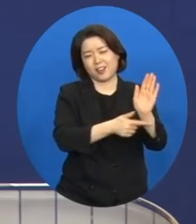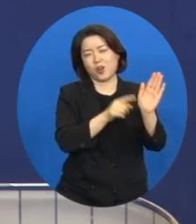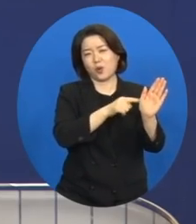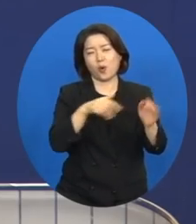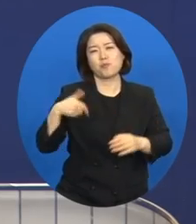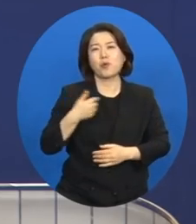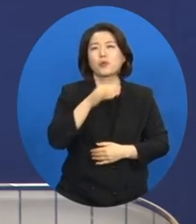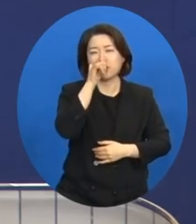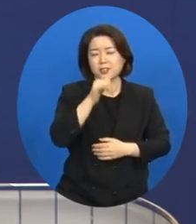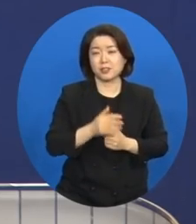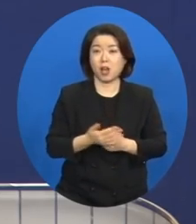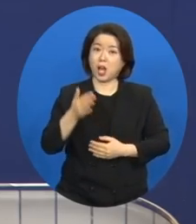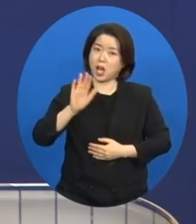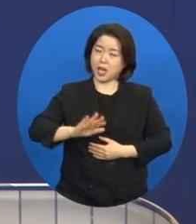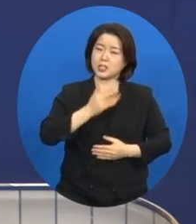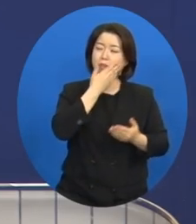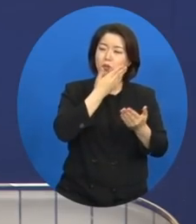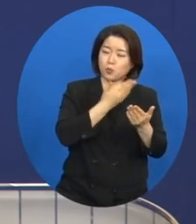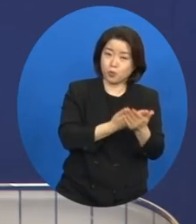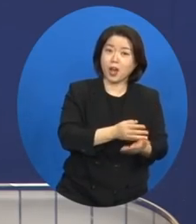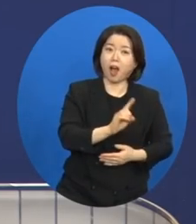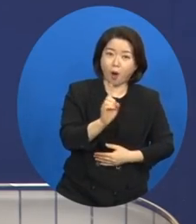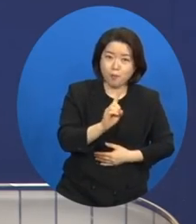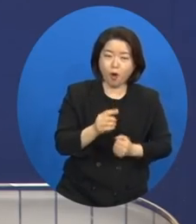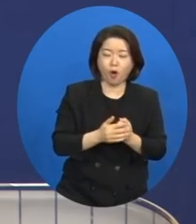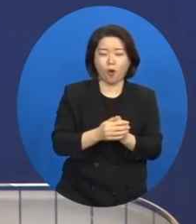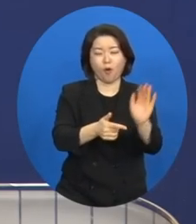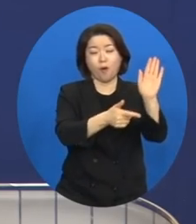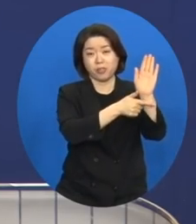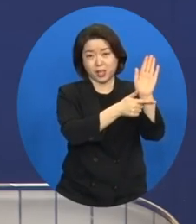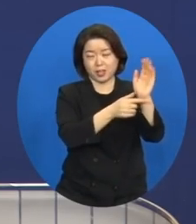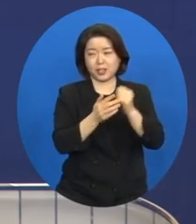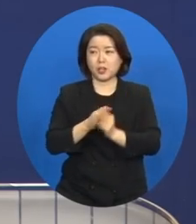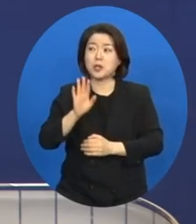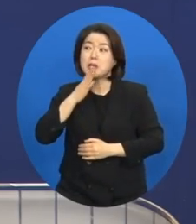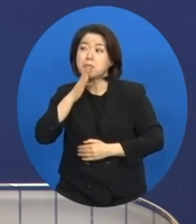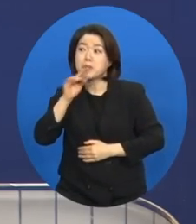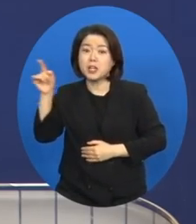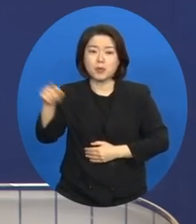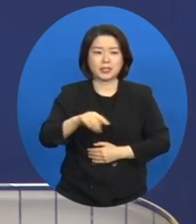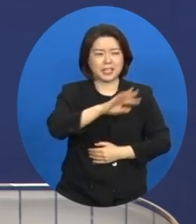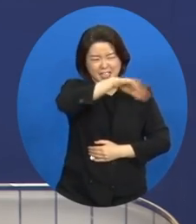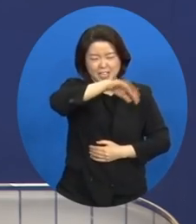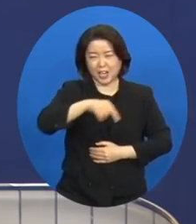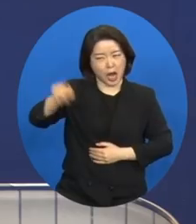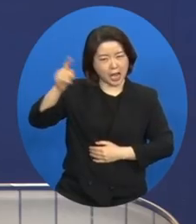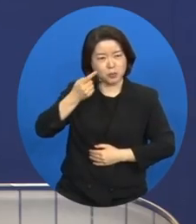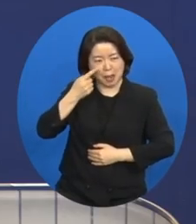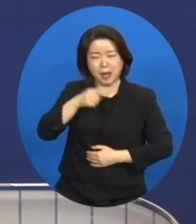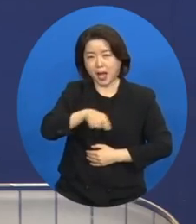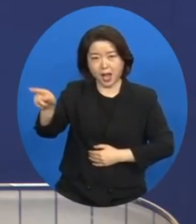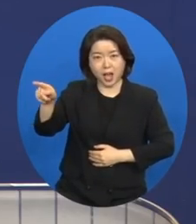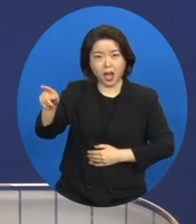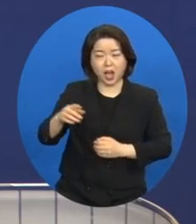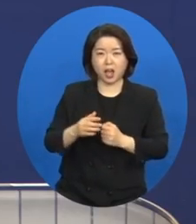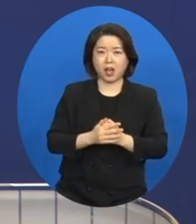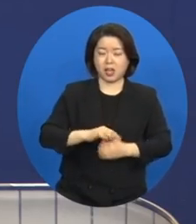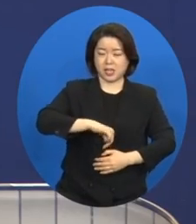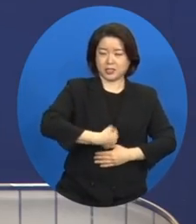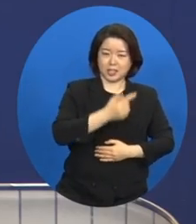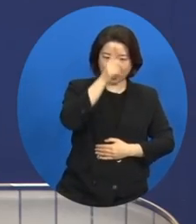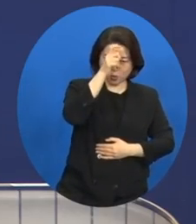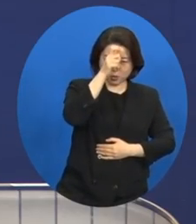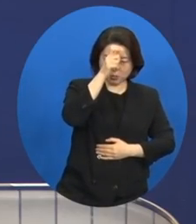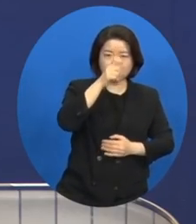귀한 점이 있습니다. 나단네엘은 빌립이 와서 야 가서 보자 라고 했을 때 그의 고집을 꺾었다는